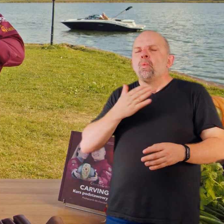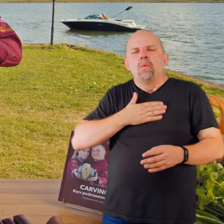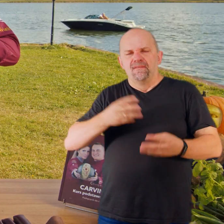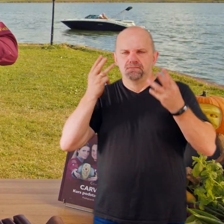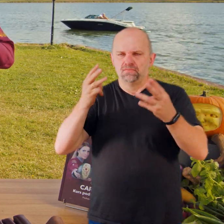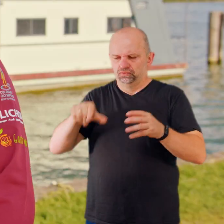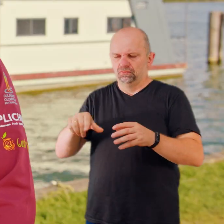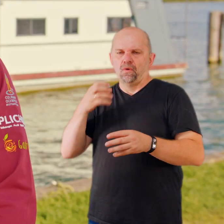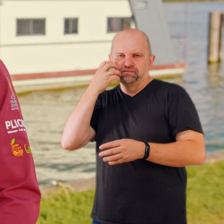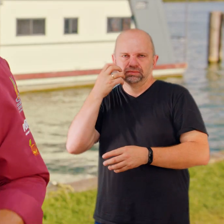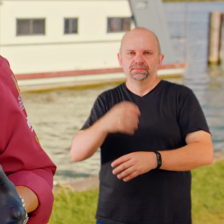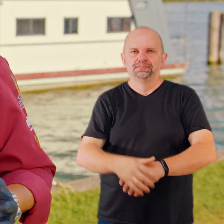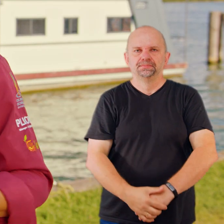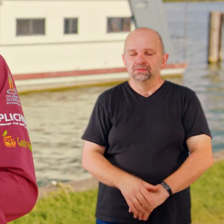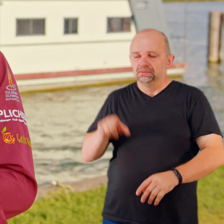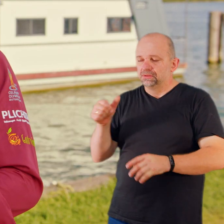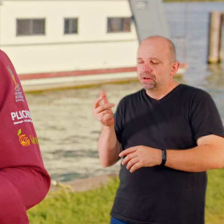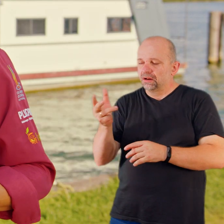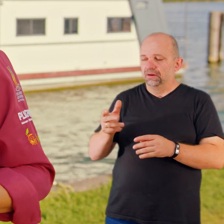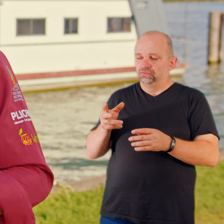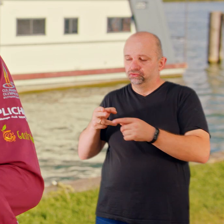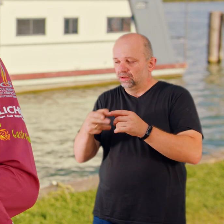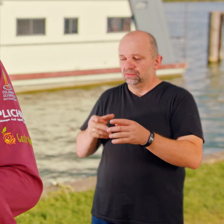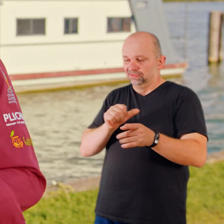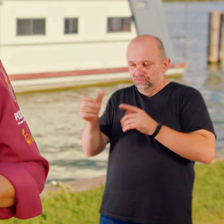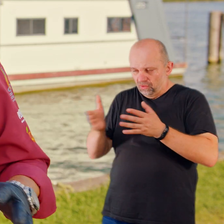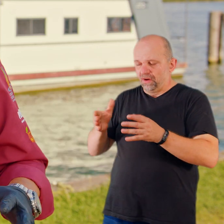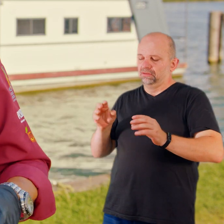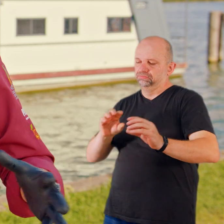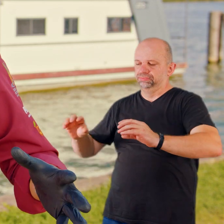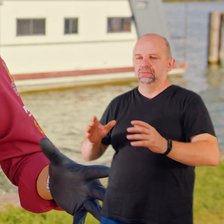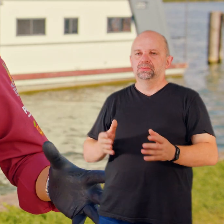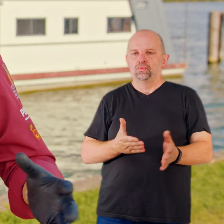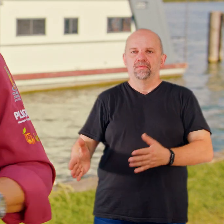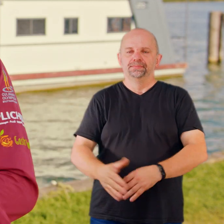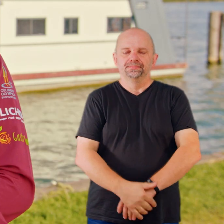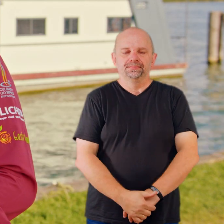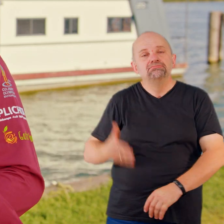cały czas inspiruje. Najważniejsza jest dobra zabawa w tym wszystkim, co robimy. Czy to są arbuzy,